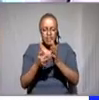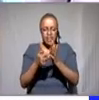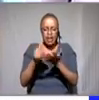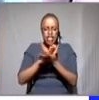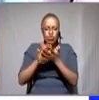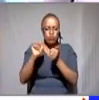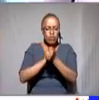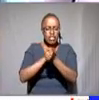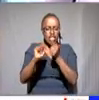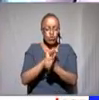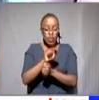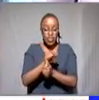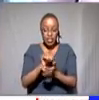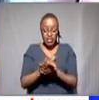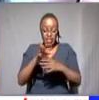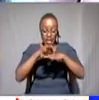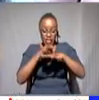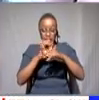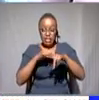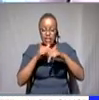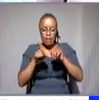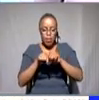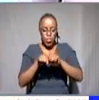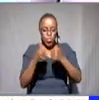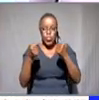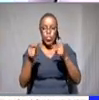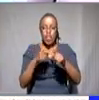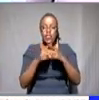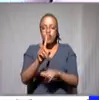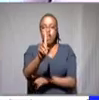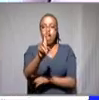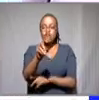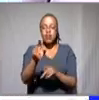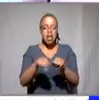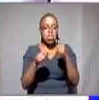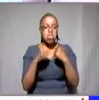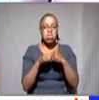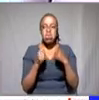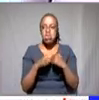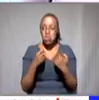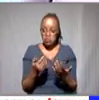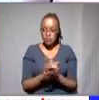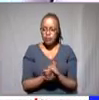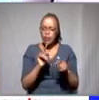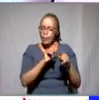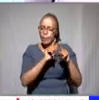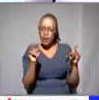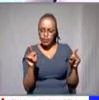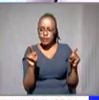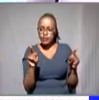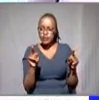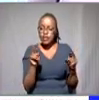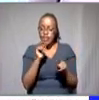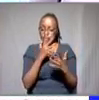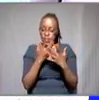ũkĩũraga virus ĩno. Ngothi ĩno ya igũrũ yatũrĩka, virus no gũkua rĩu ĩkuaga kuma hau. No ningĩ nĩgetha ũhoro ũyũ